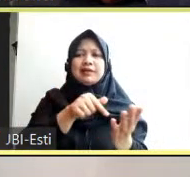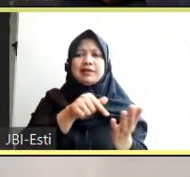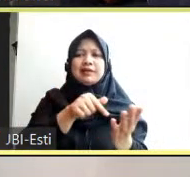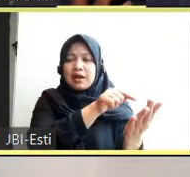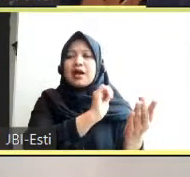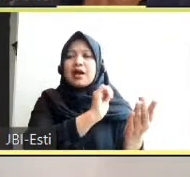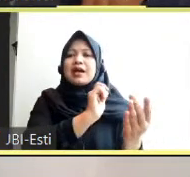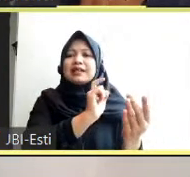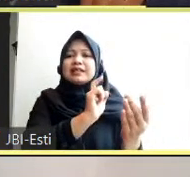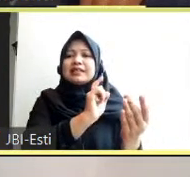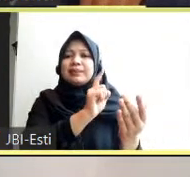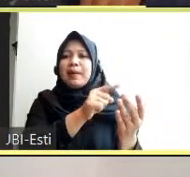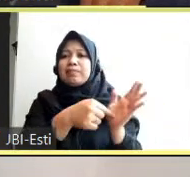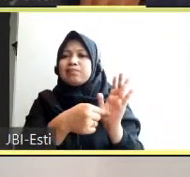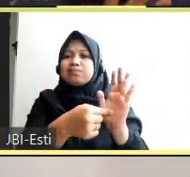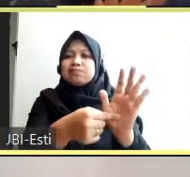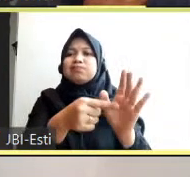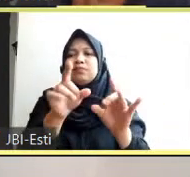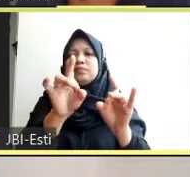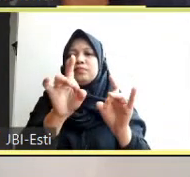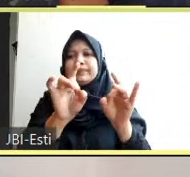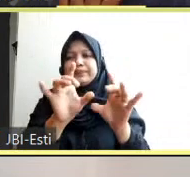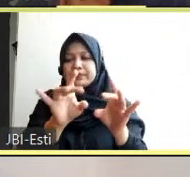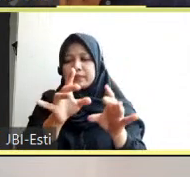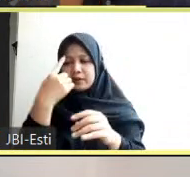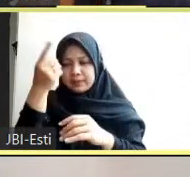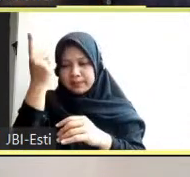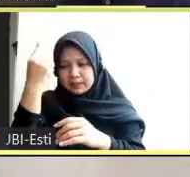Pinocchio. Nah, ini meskipun